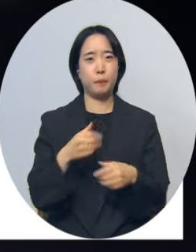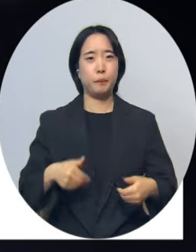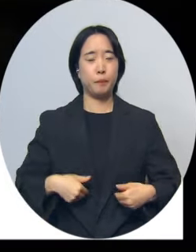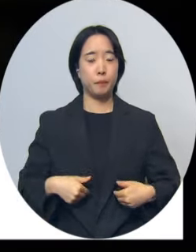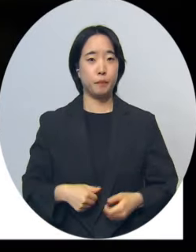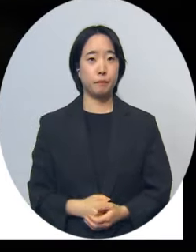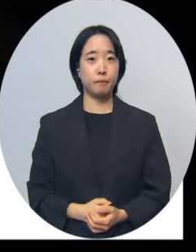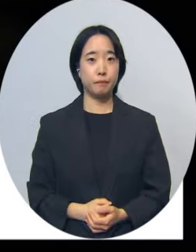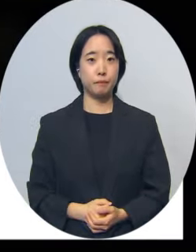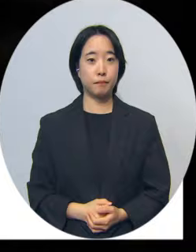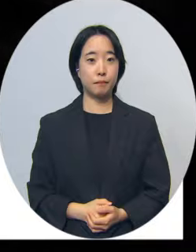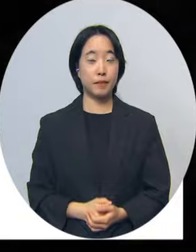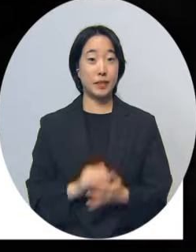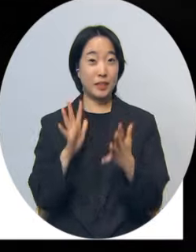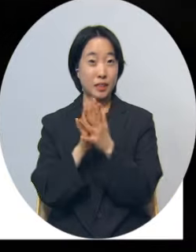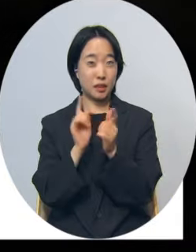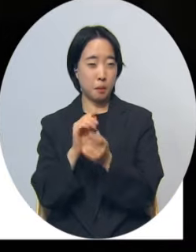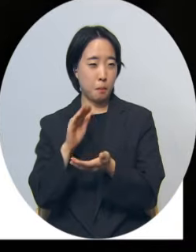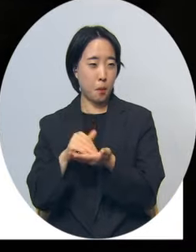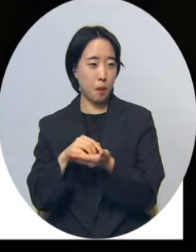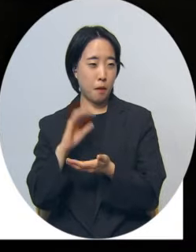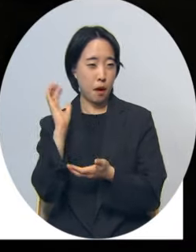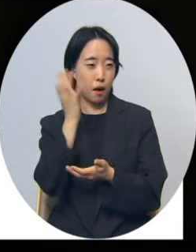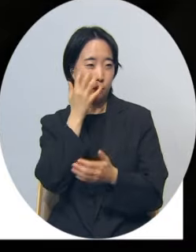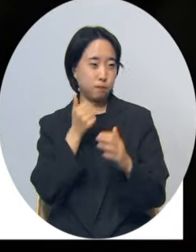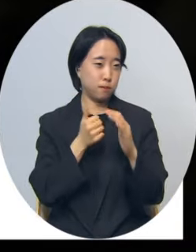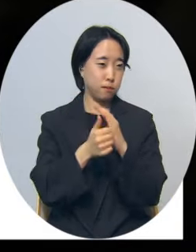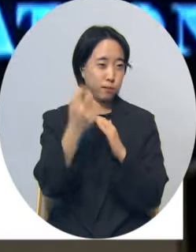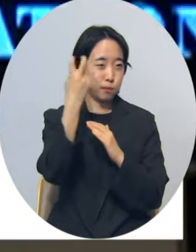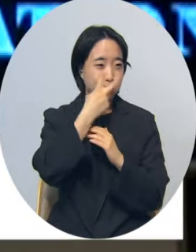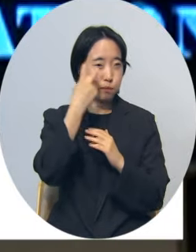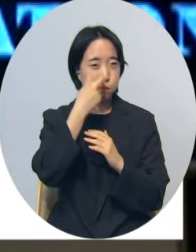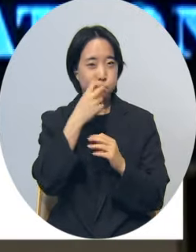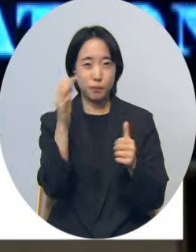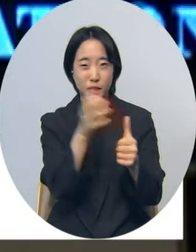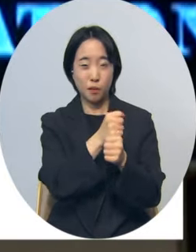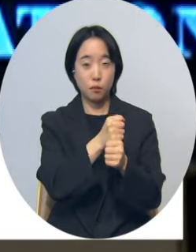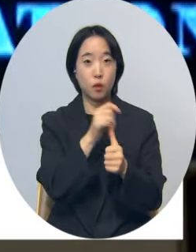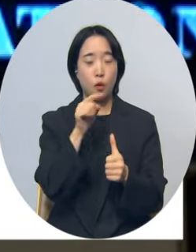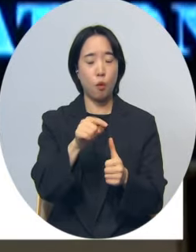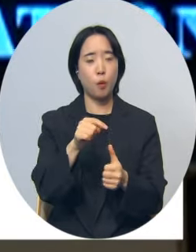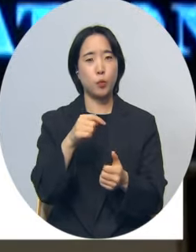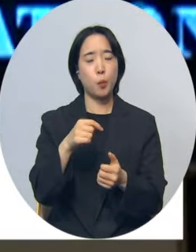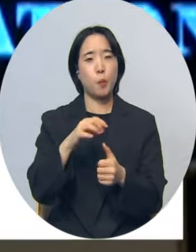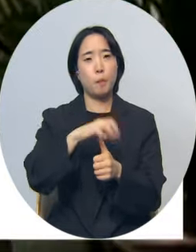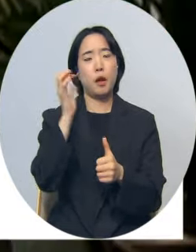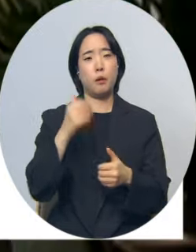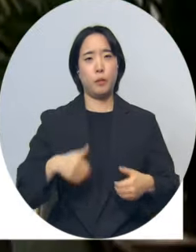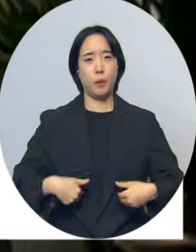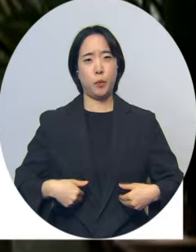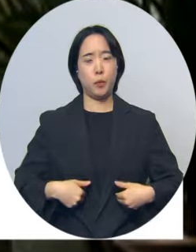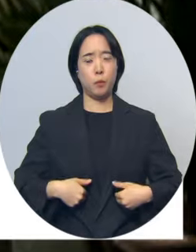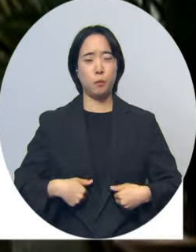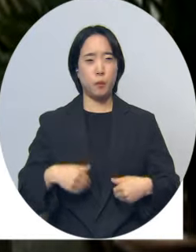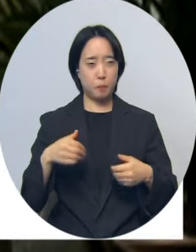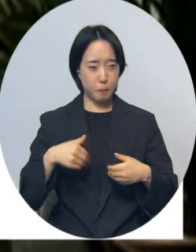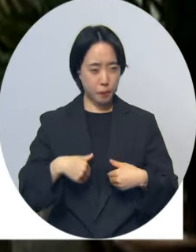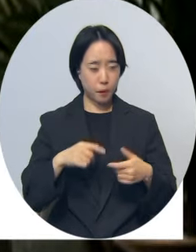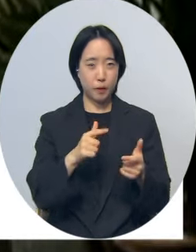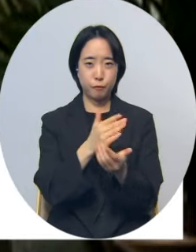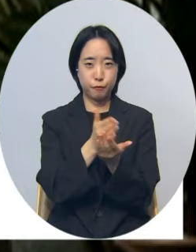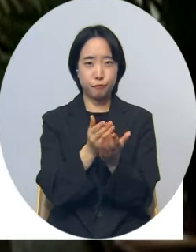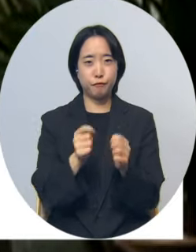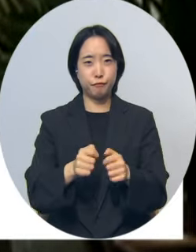확대를 해야 될 필요가 있지 않을까 그런 공감대가 많이 좀 넓혀지고 있는 것 같아요. 법적으로도 위장수사, 잠입수사를